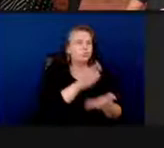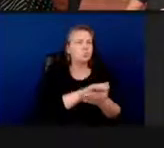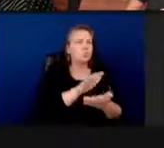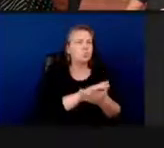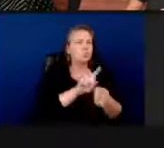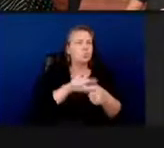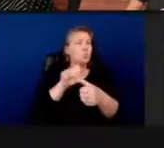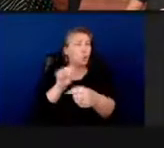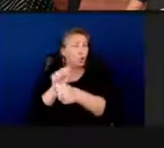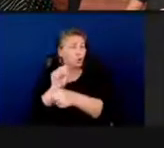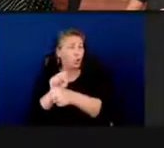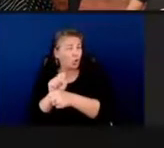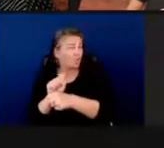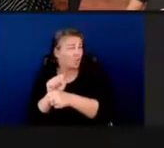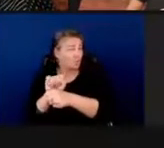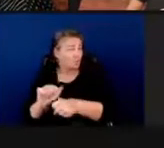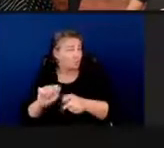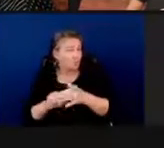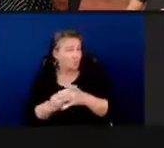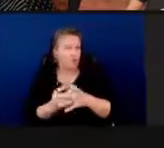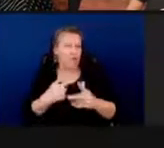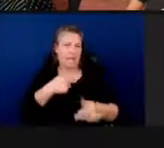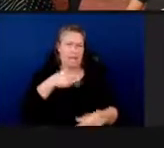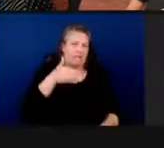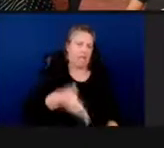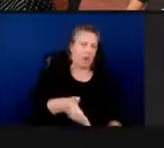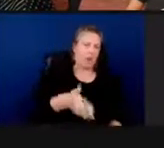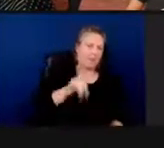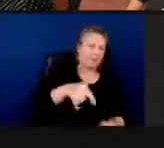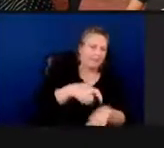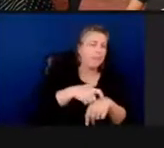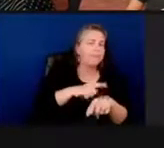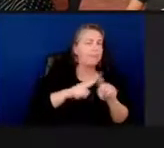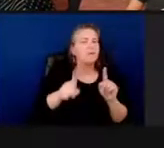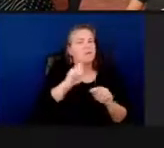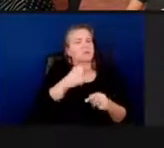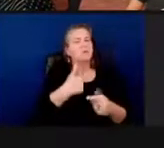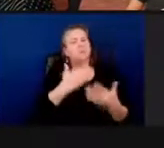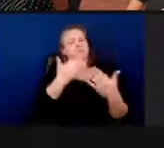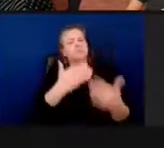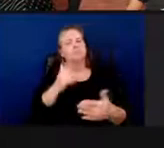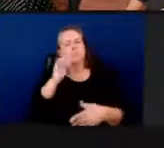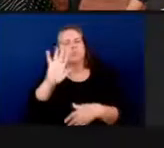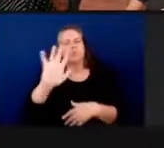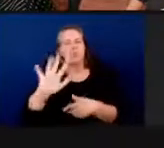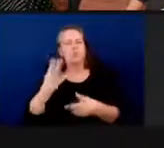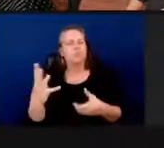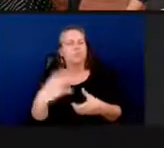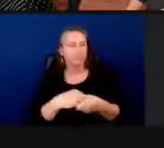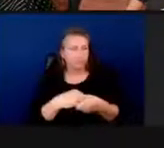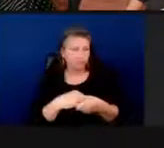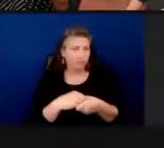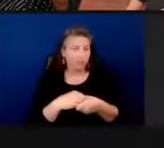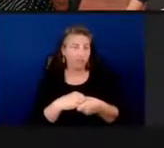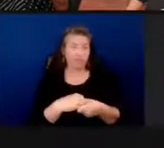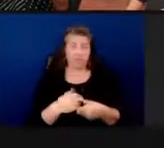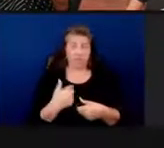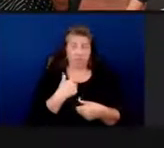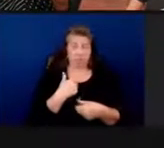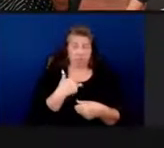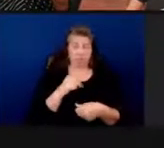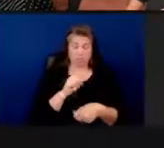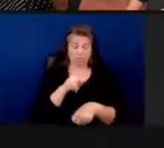mfanyikazi wa JCBE, nilikuwa mkurugenzi wa shule moja na naelewa yale ambayo mnasema. Kwa hivyo asante sana kwa kazi